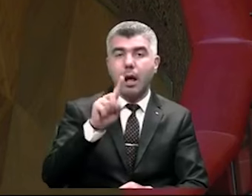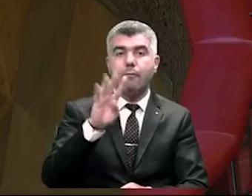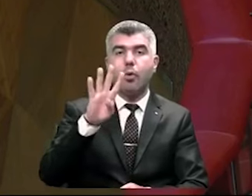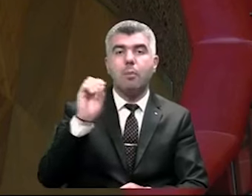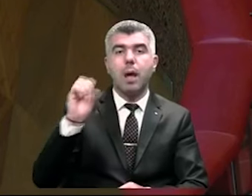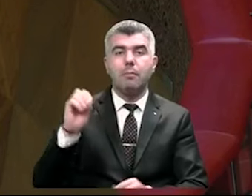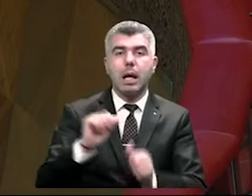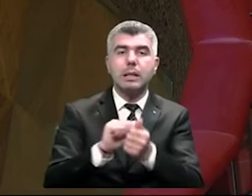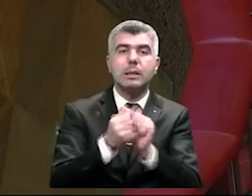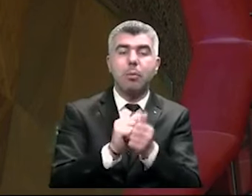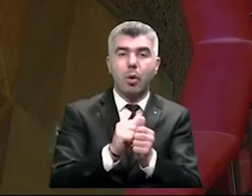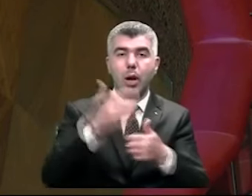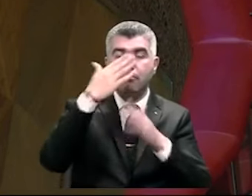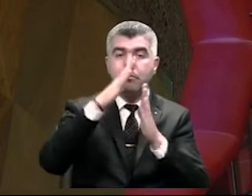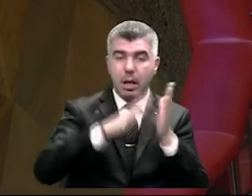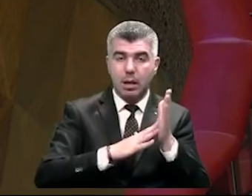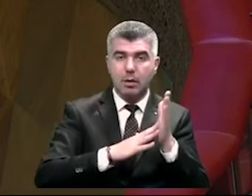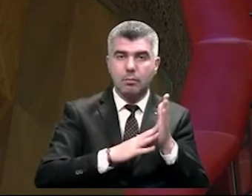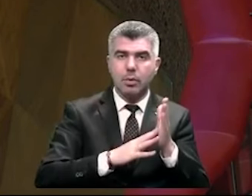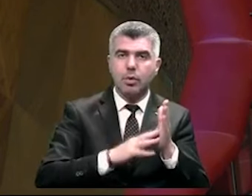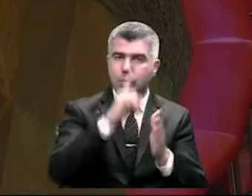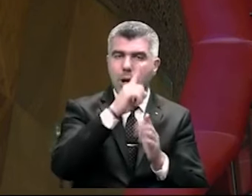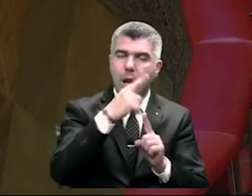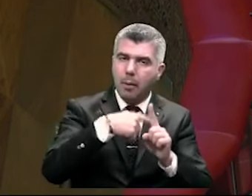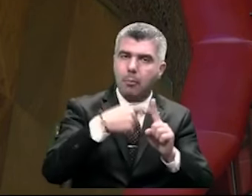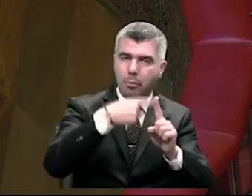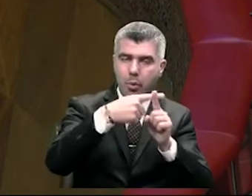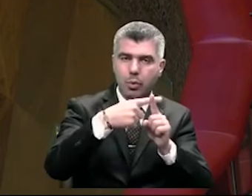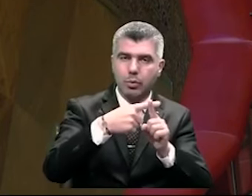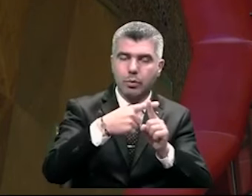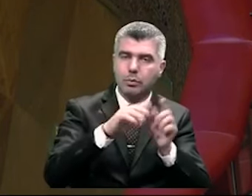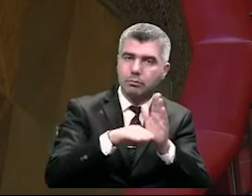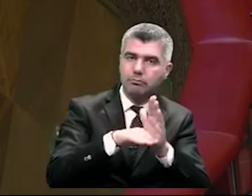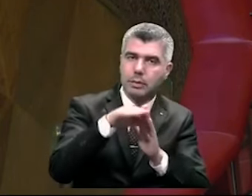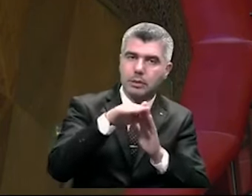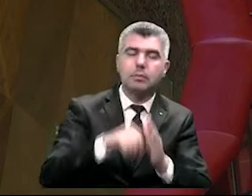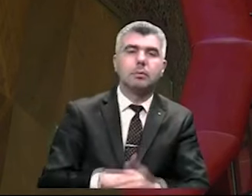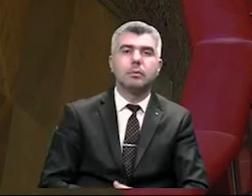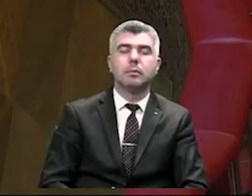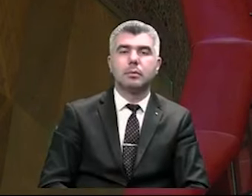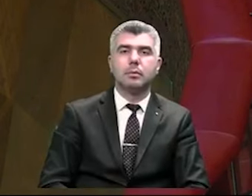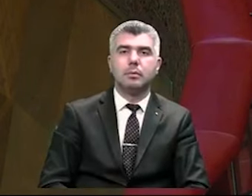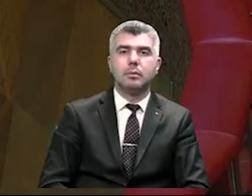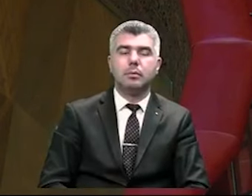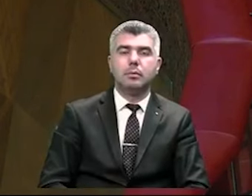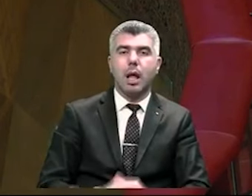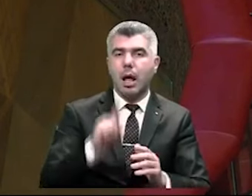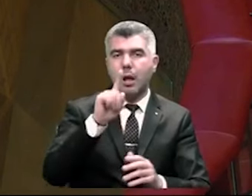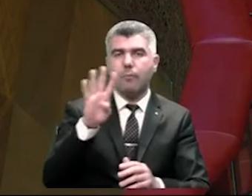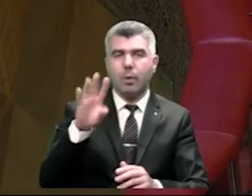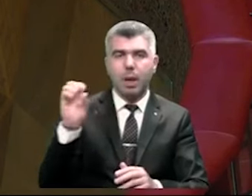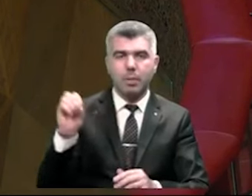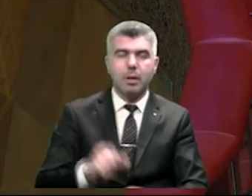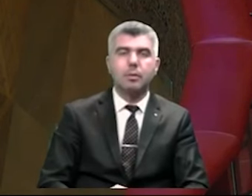نشاط رياضي على المستوى الوطني ربما خصنا نزيدوا فيه خص نطلعوا من من هذا الرقم 1400